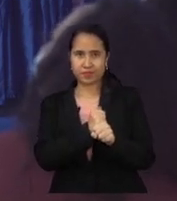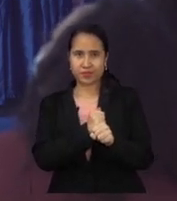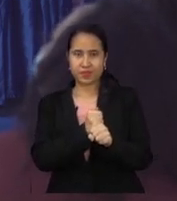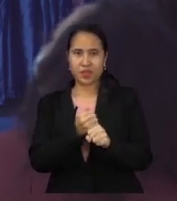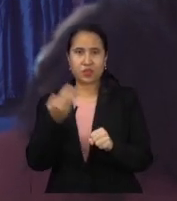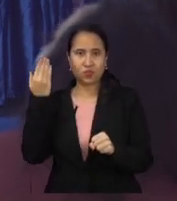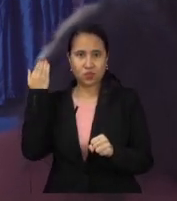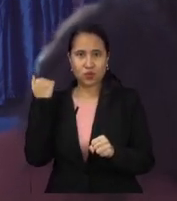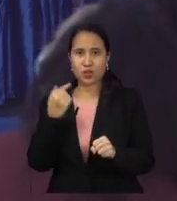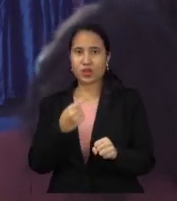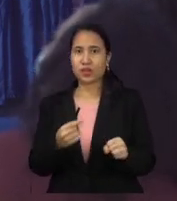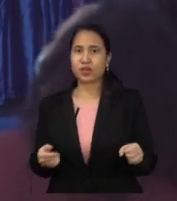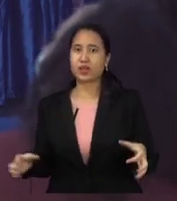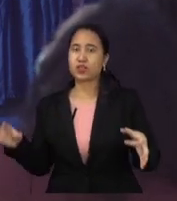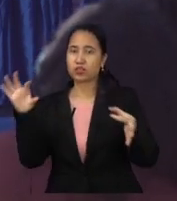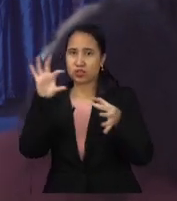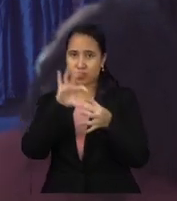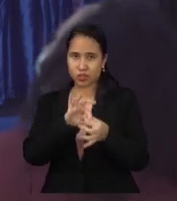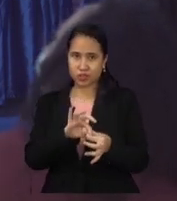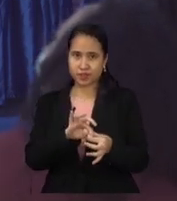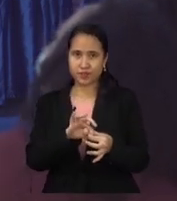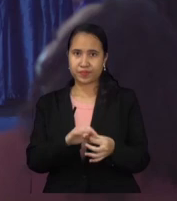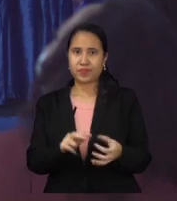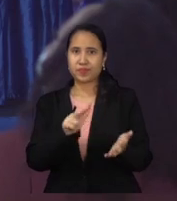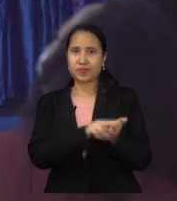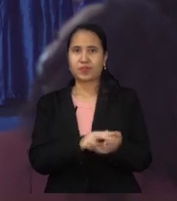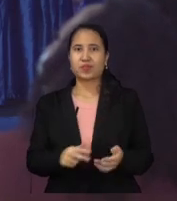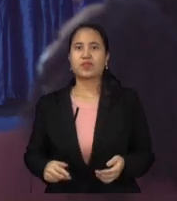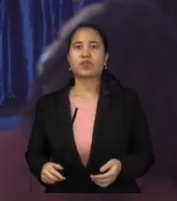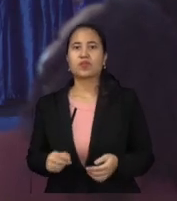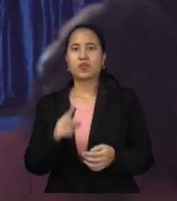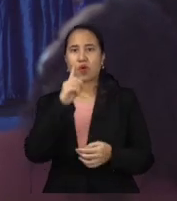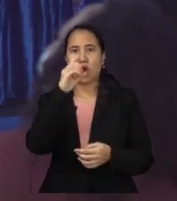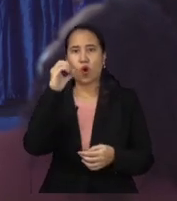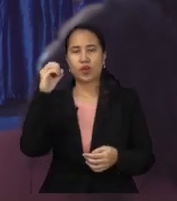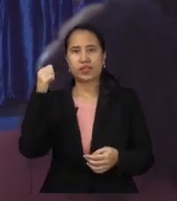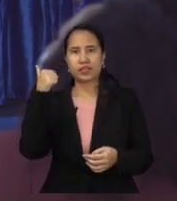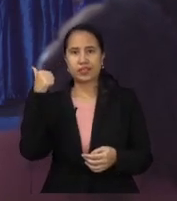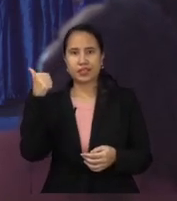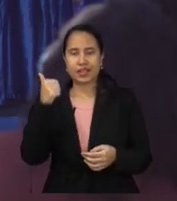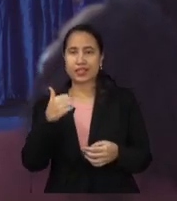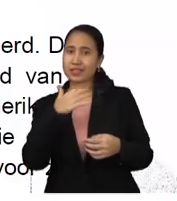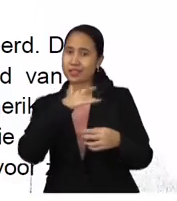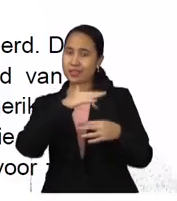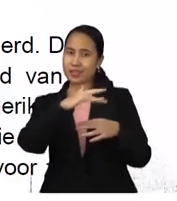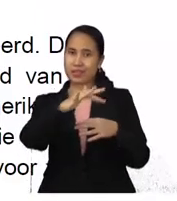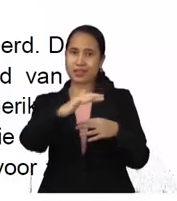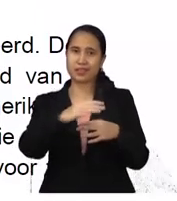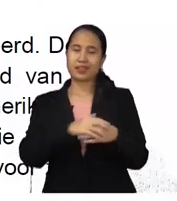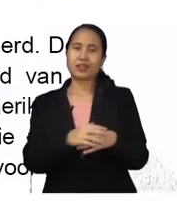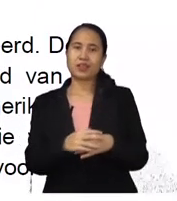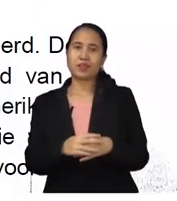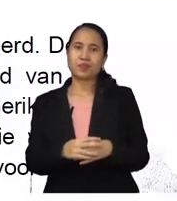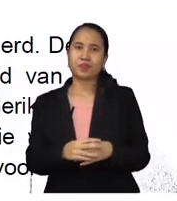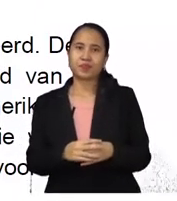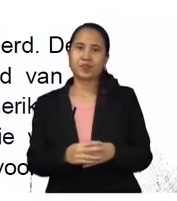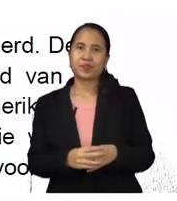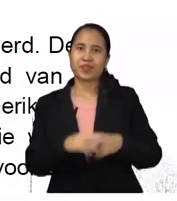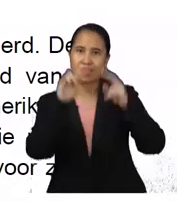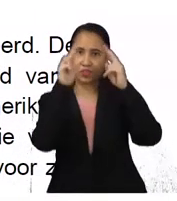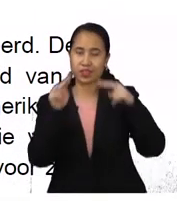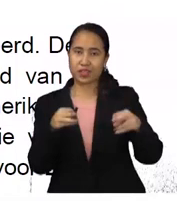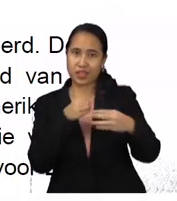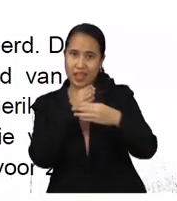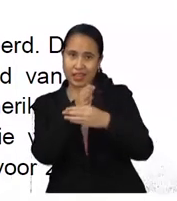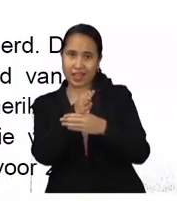voorgaande sluit aan bij de bepaling van artikel 106 van de Grondwet, regelende de rangorde van het internationaal recht ten opzichte